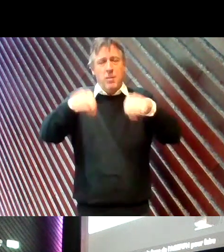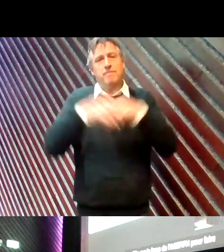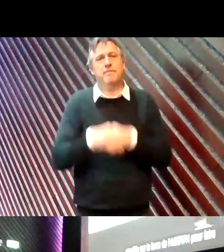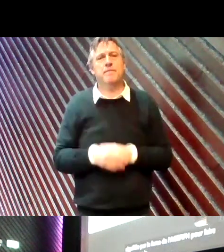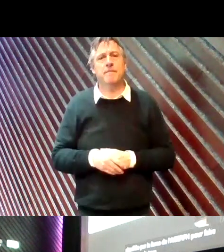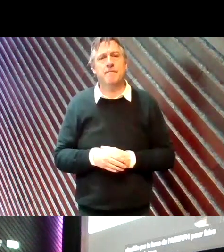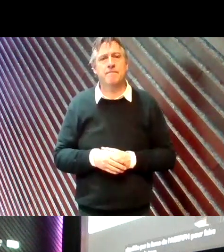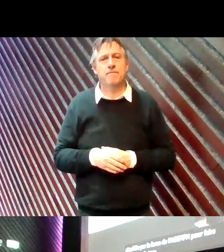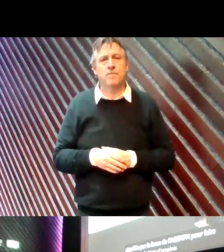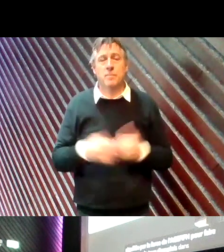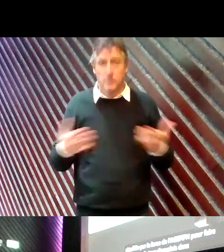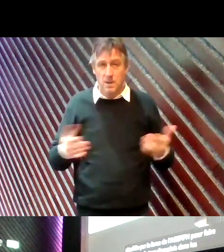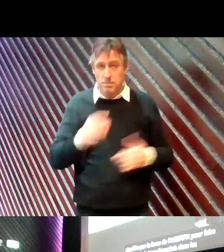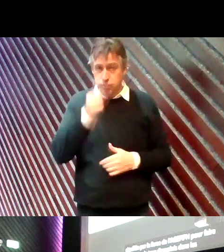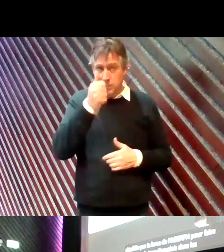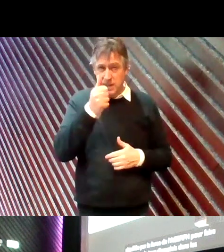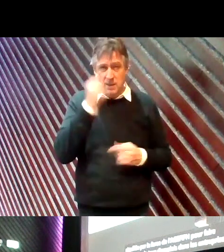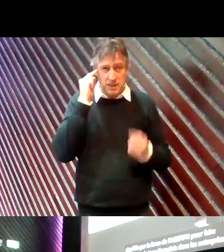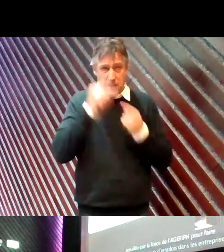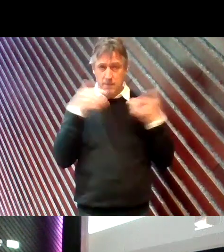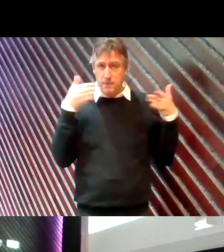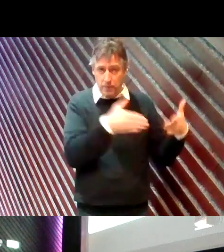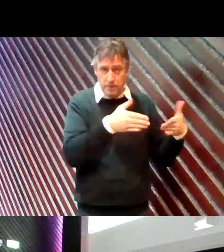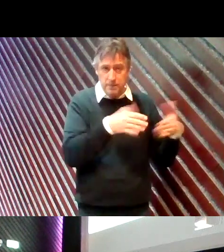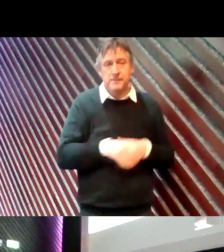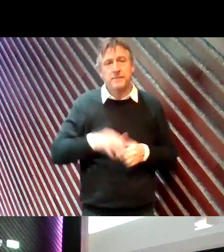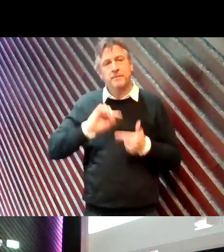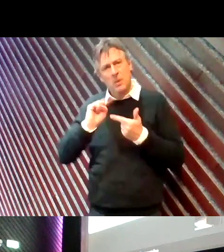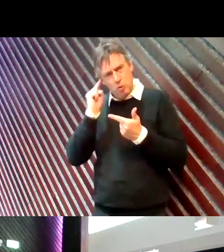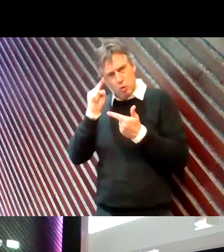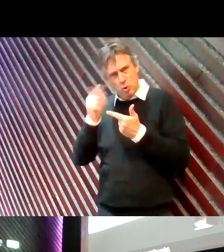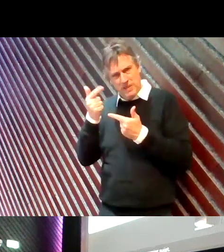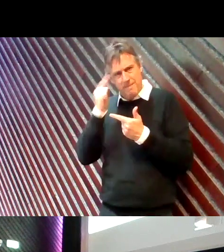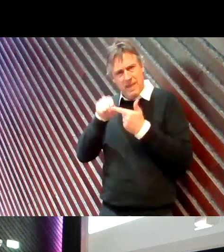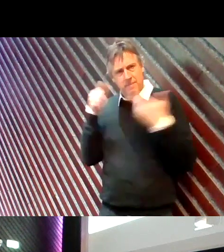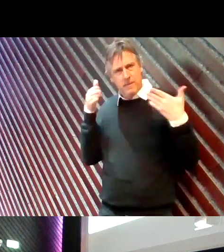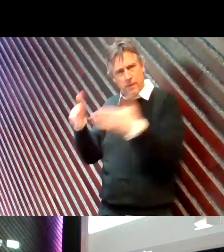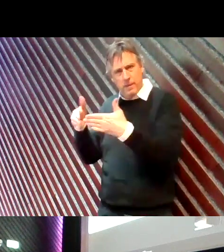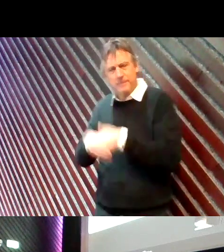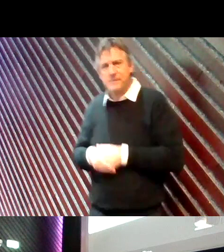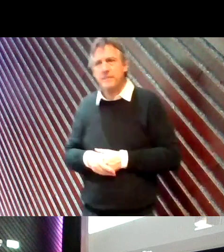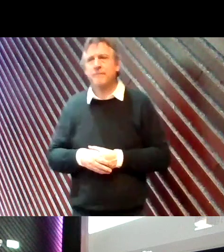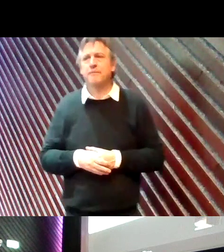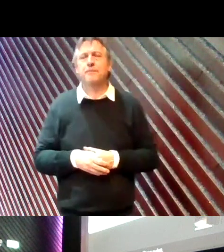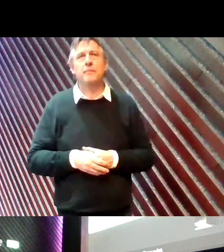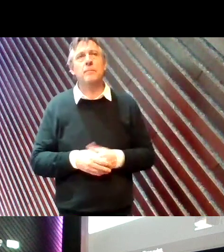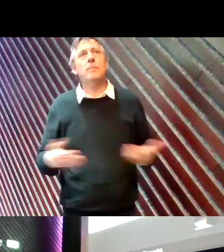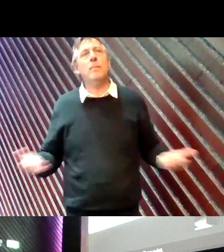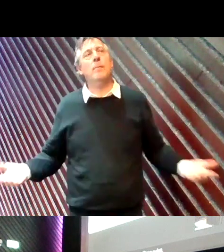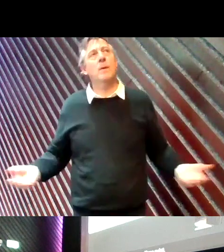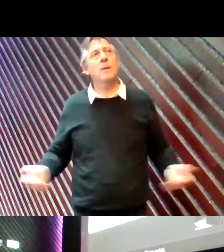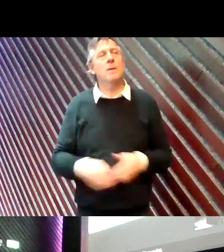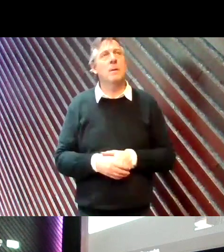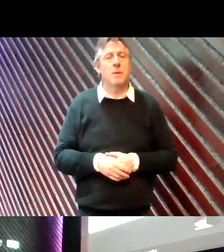Ça, c'est le premier sujet. Le deuxième sujet, bien évidemment, il